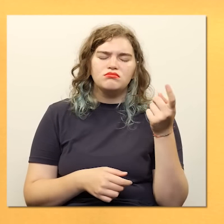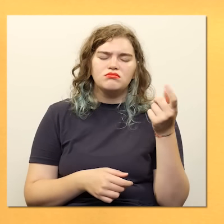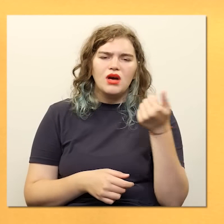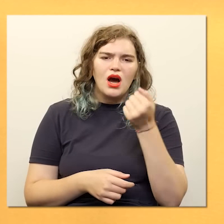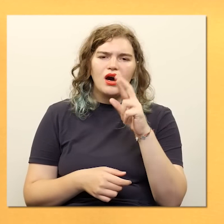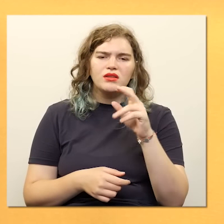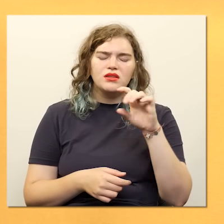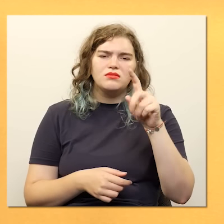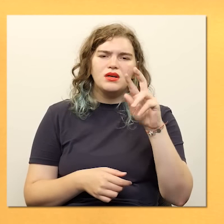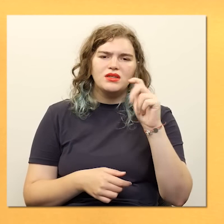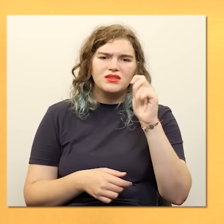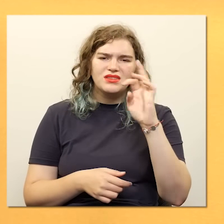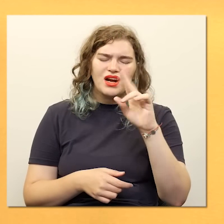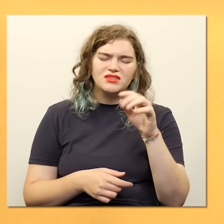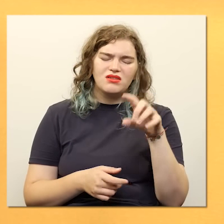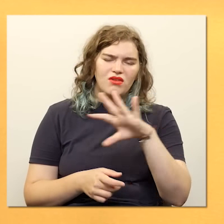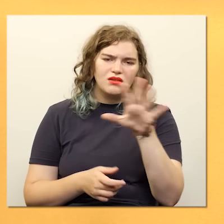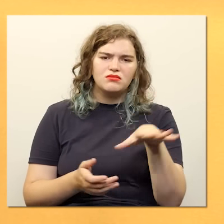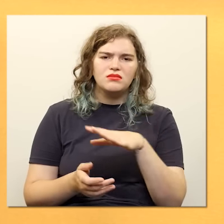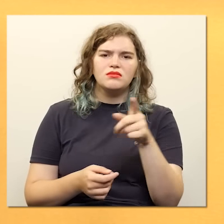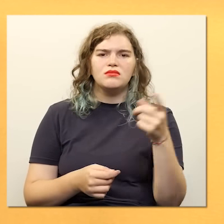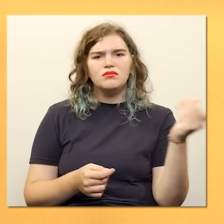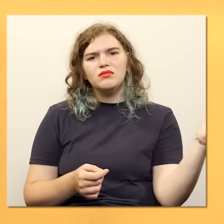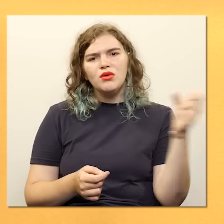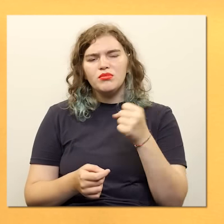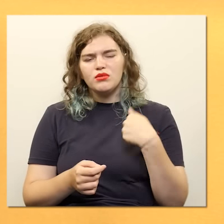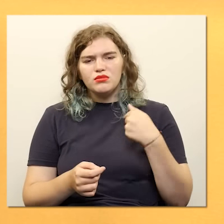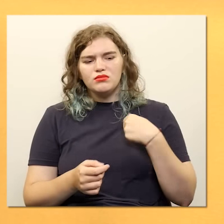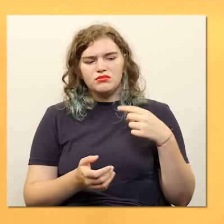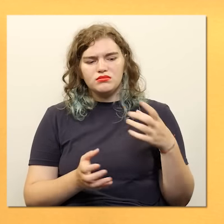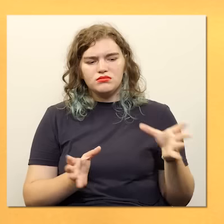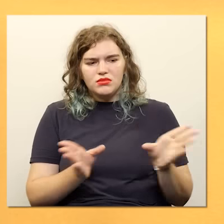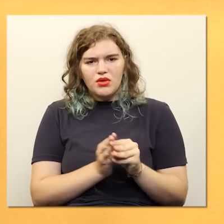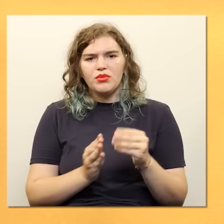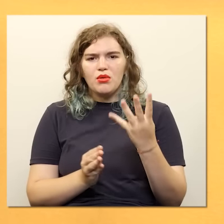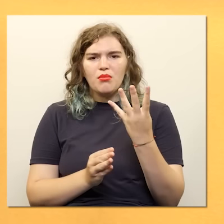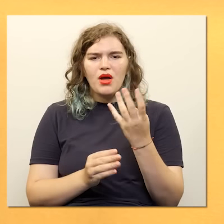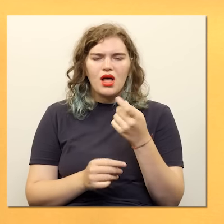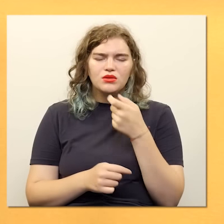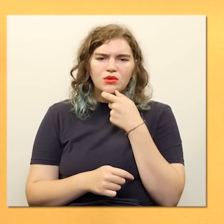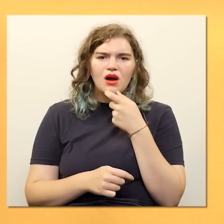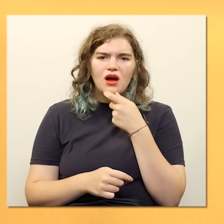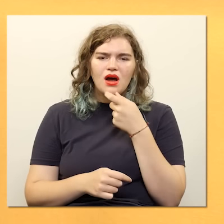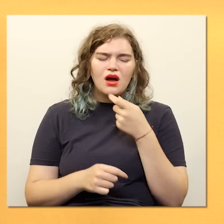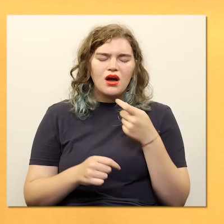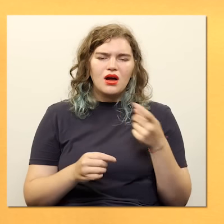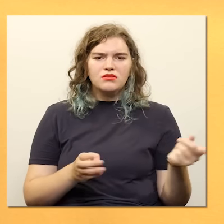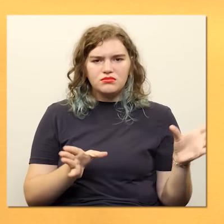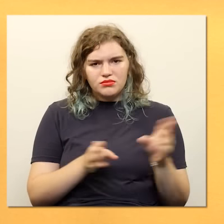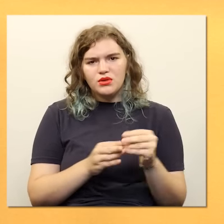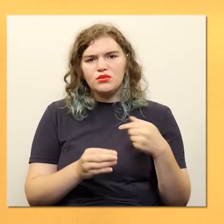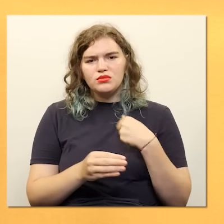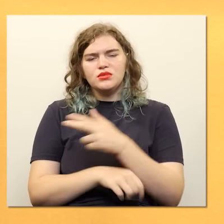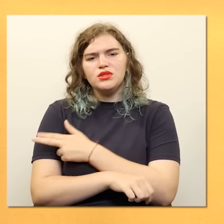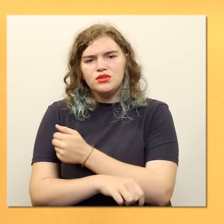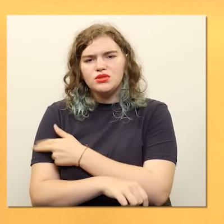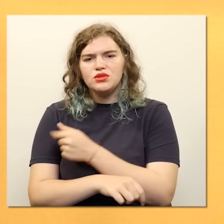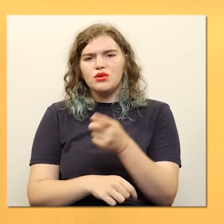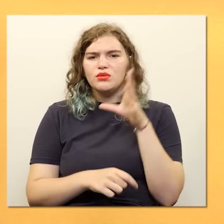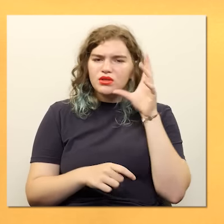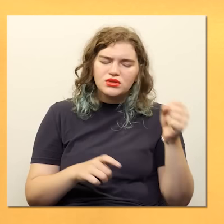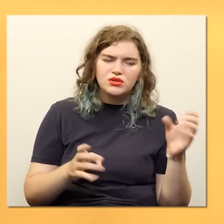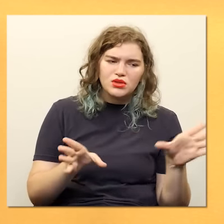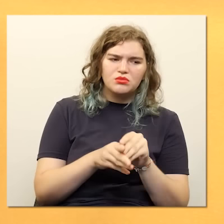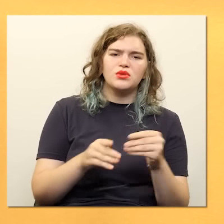Ardeal. Am luat pe fetița aia și am ținut-o 4 ani la școală cu mine, cu ea, cu fata mea în clasă a fost. Fost la liceu